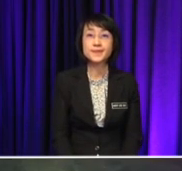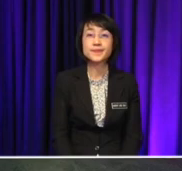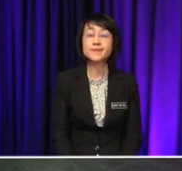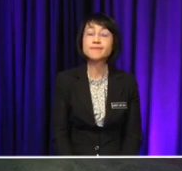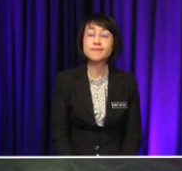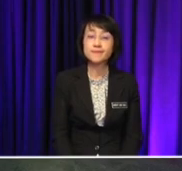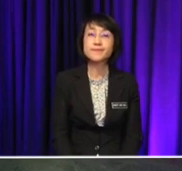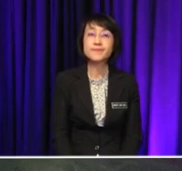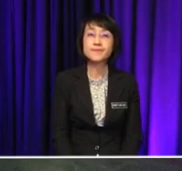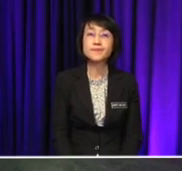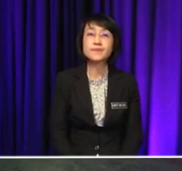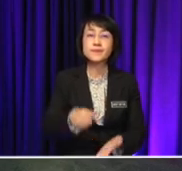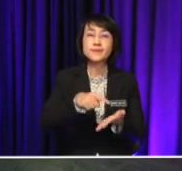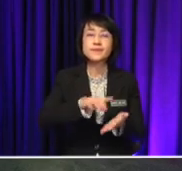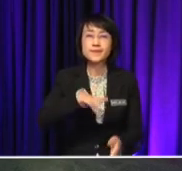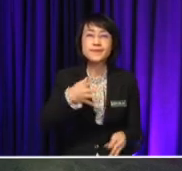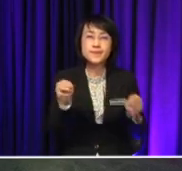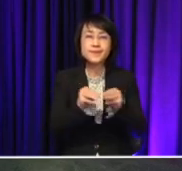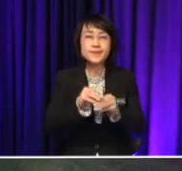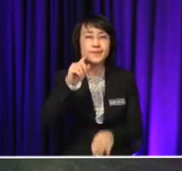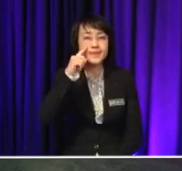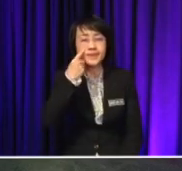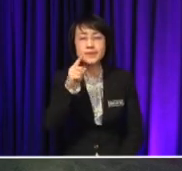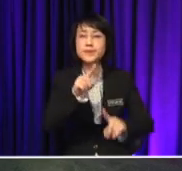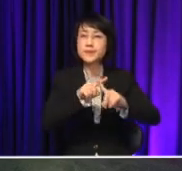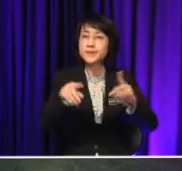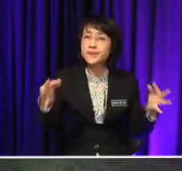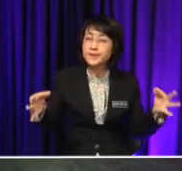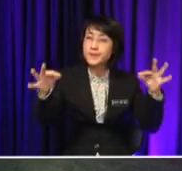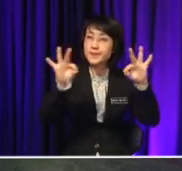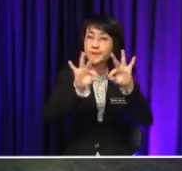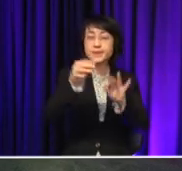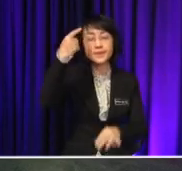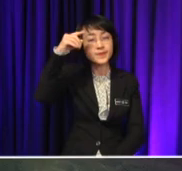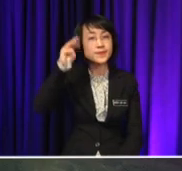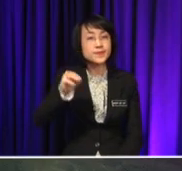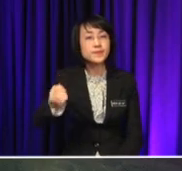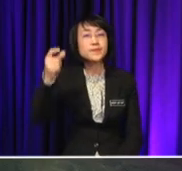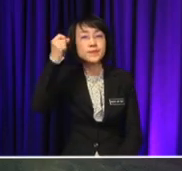murid-murid di studio dan di rumah paham ingat untuk menghadapi